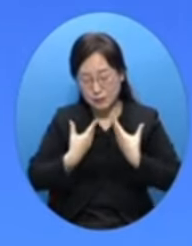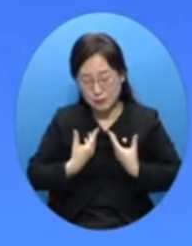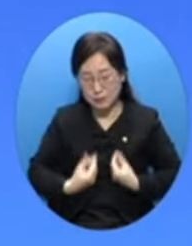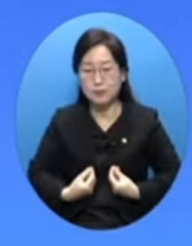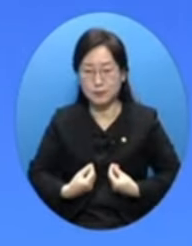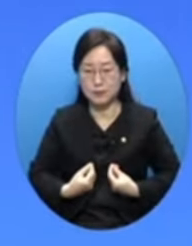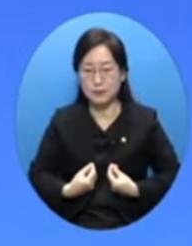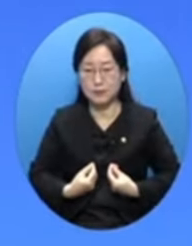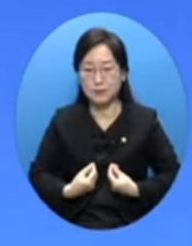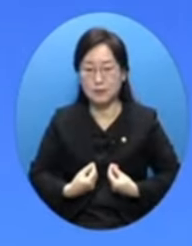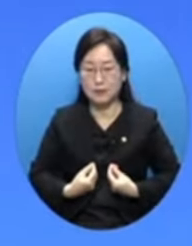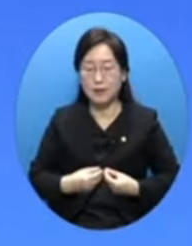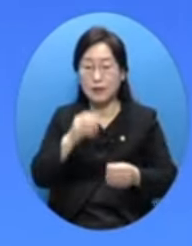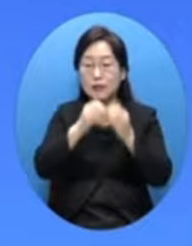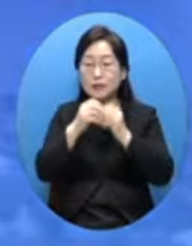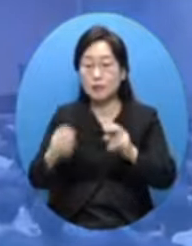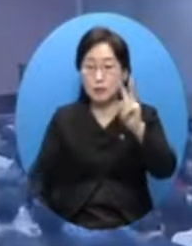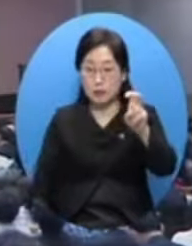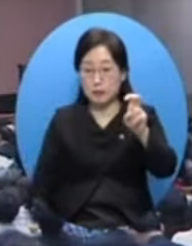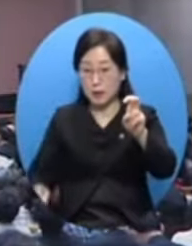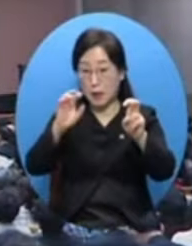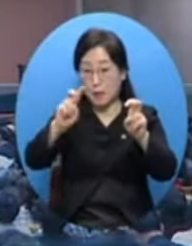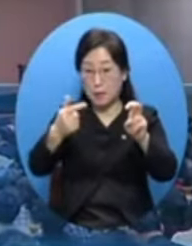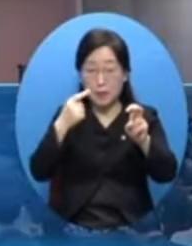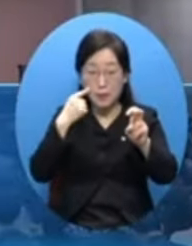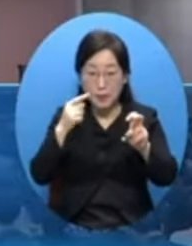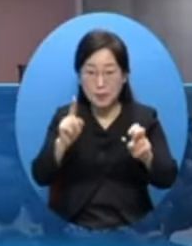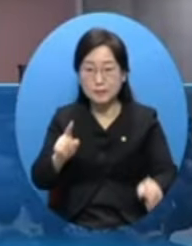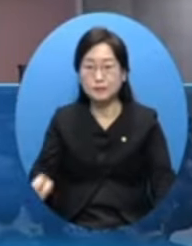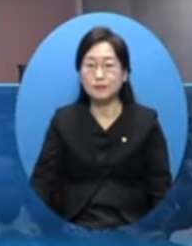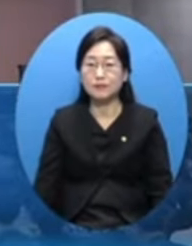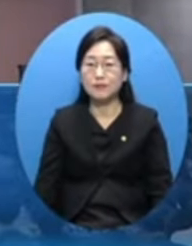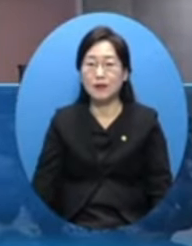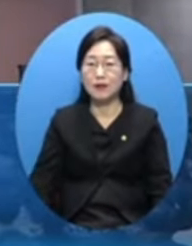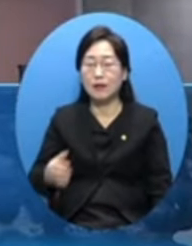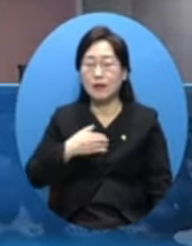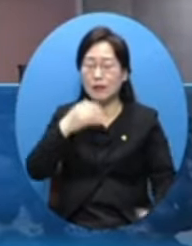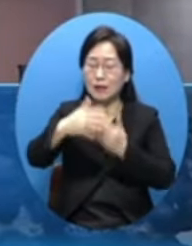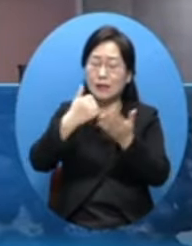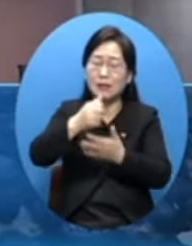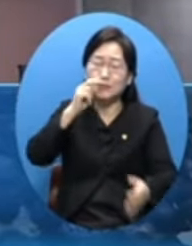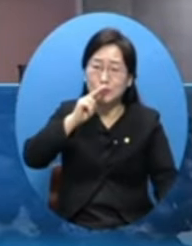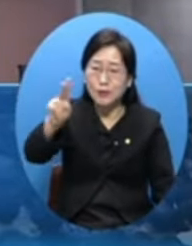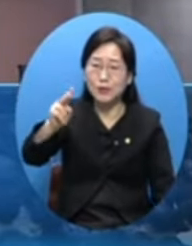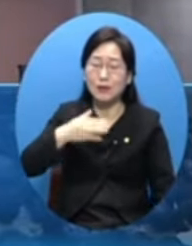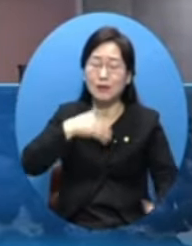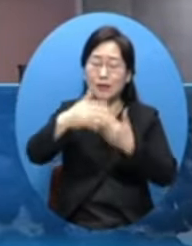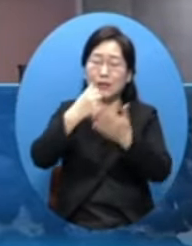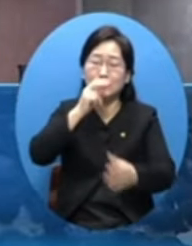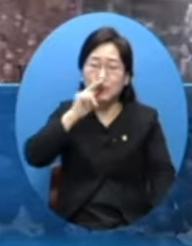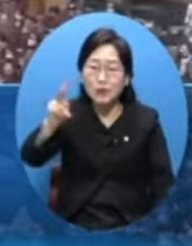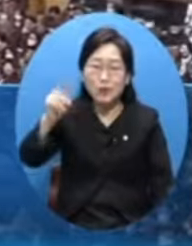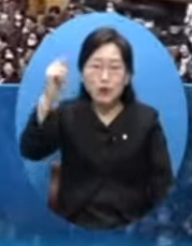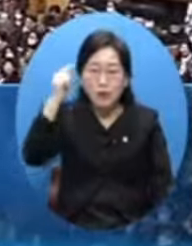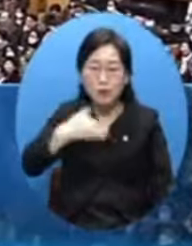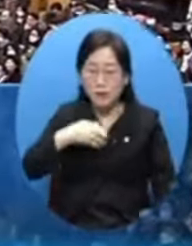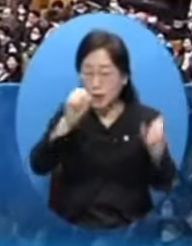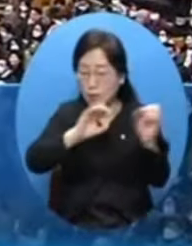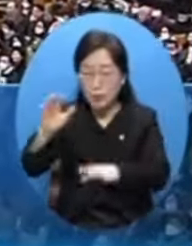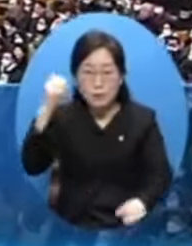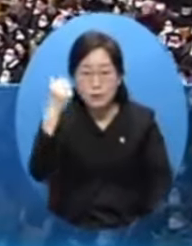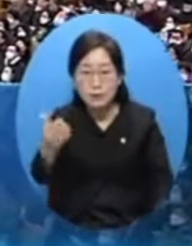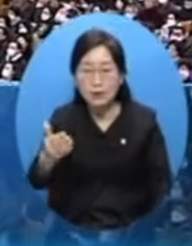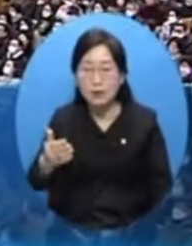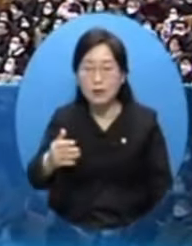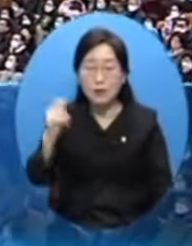있었습니다 그래서 시편 20편을 보면 이런 고백을 합니다 내 하나님이여 내 하나님이 어찌 나를 버리셨나이까